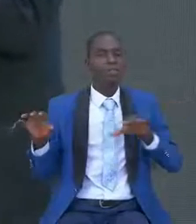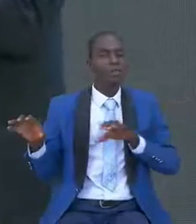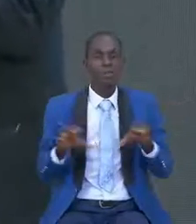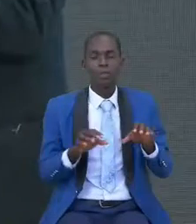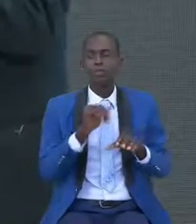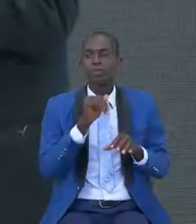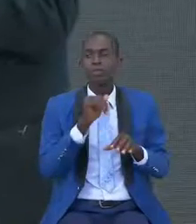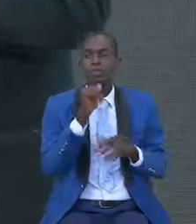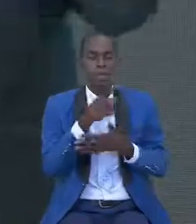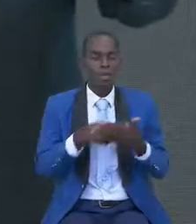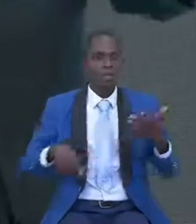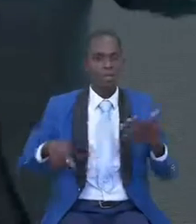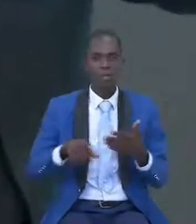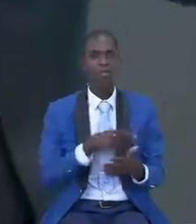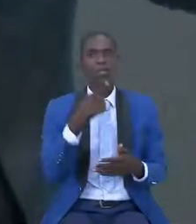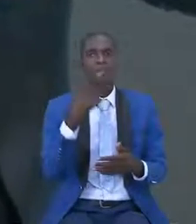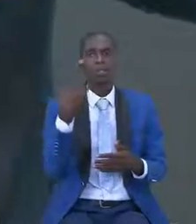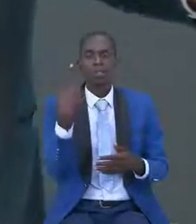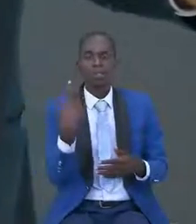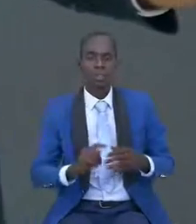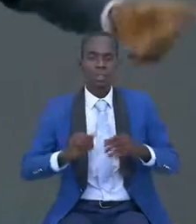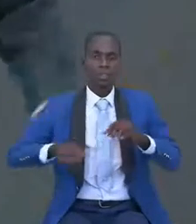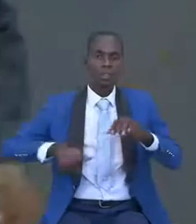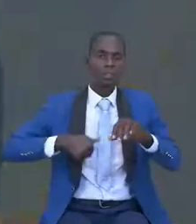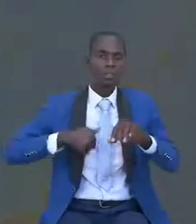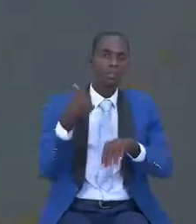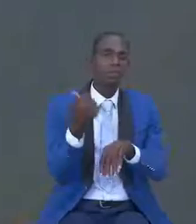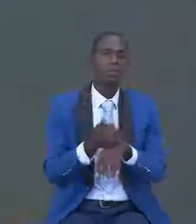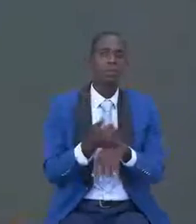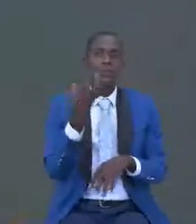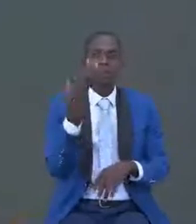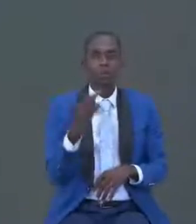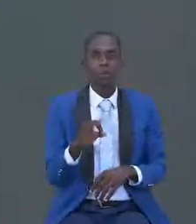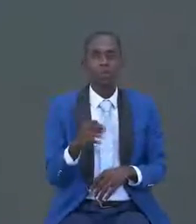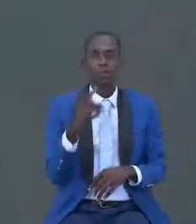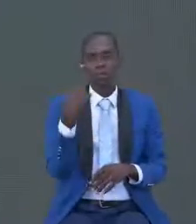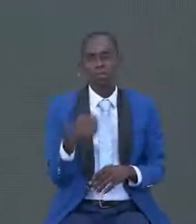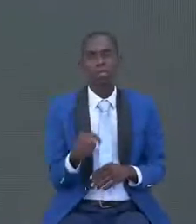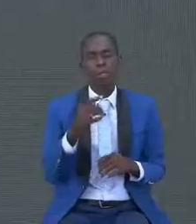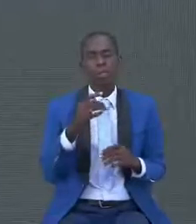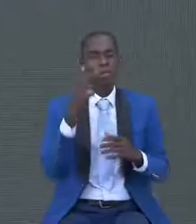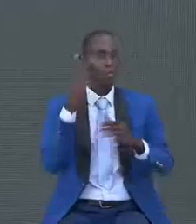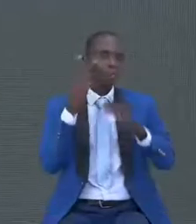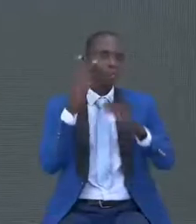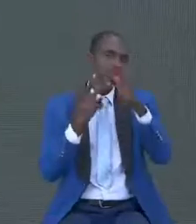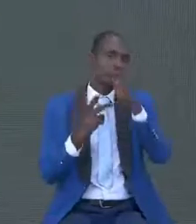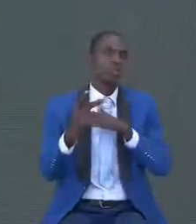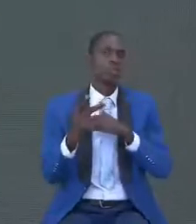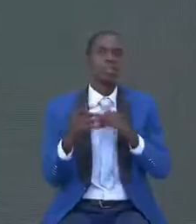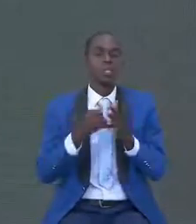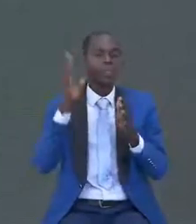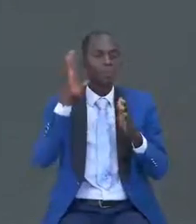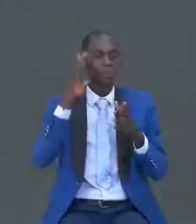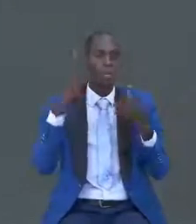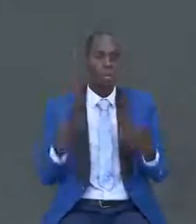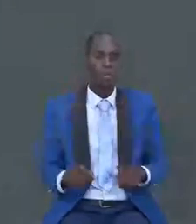n'annule pas l'affirmation de la prophétie. Ça va